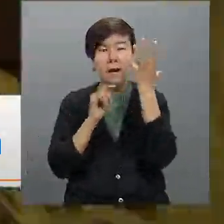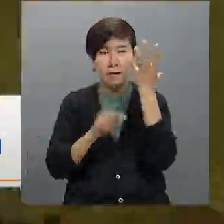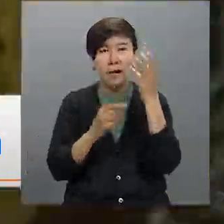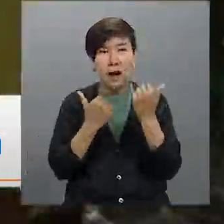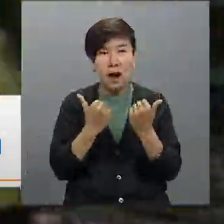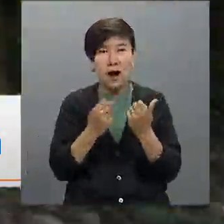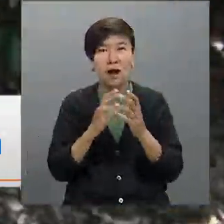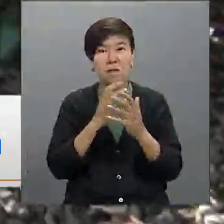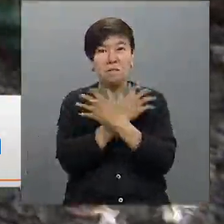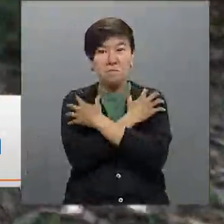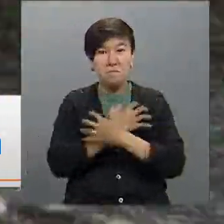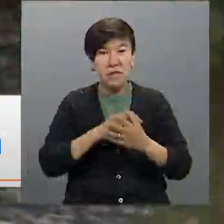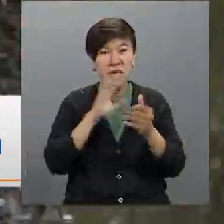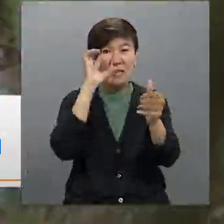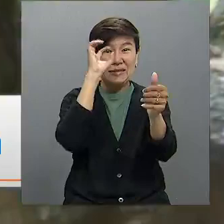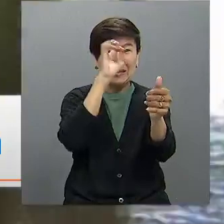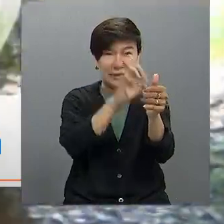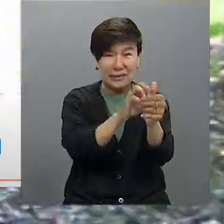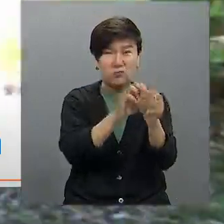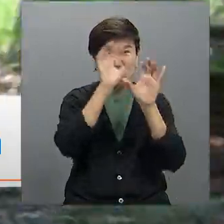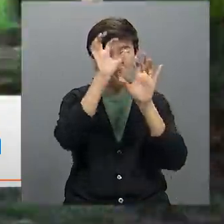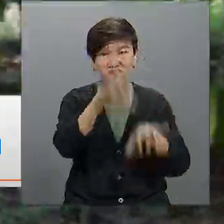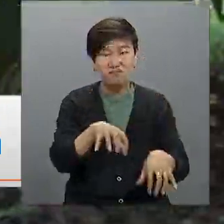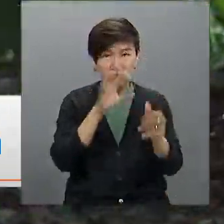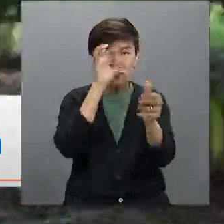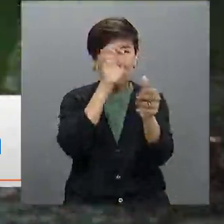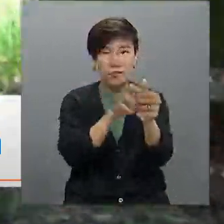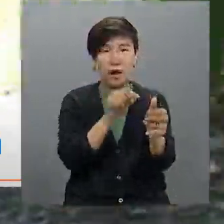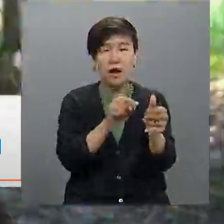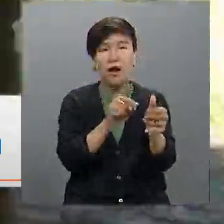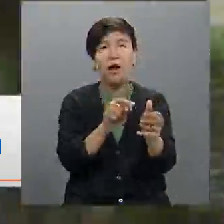เนี่ยแล้วเจ้าหน้าที่นะคะเขาก็ต้องรีบนำส่งโรงพยาบา